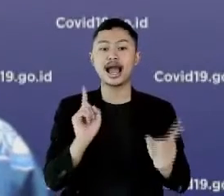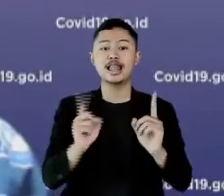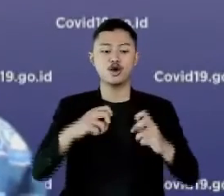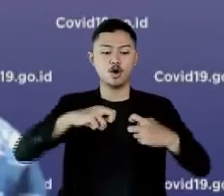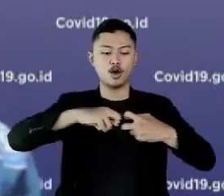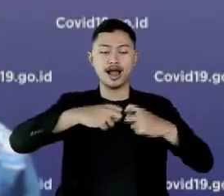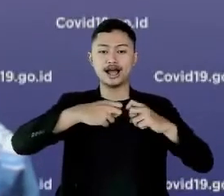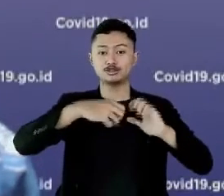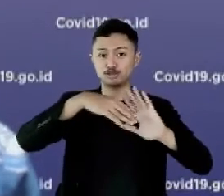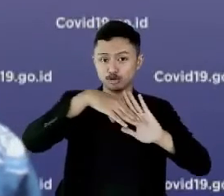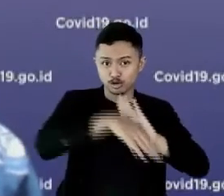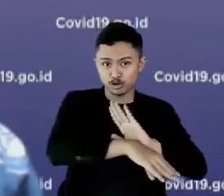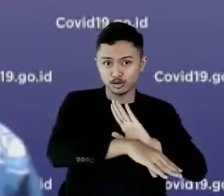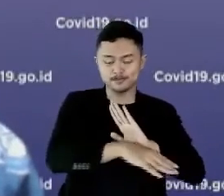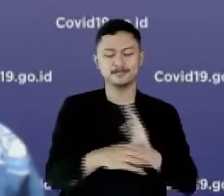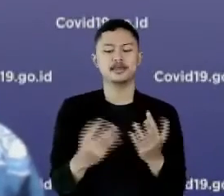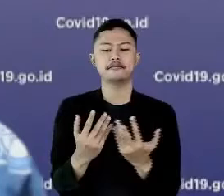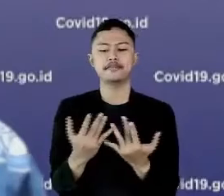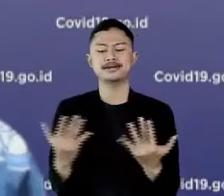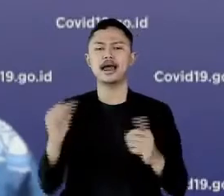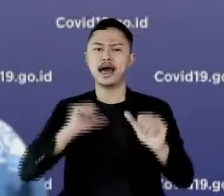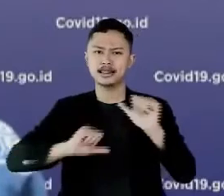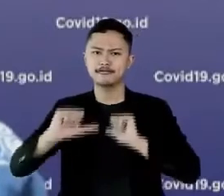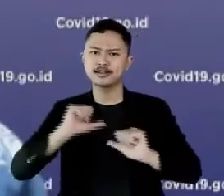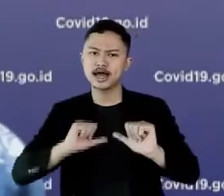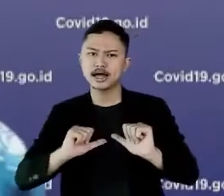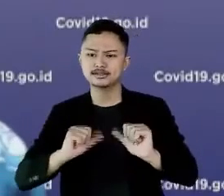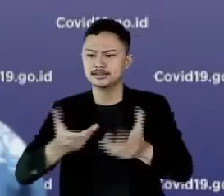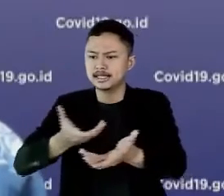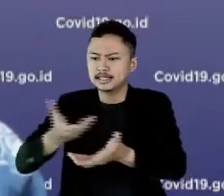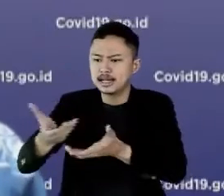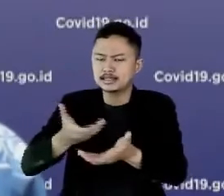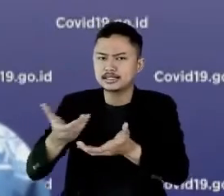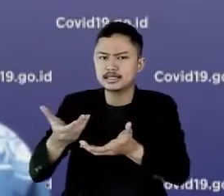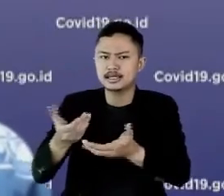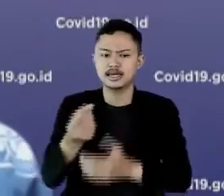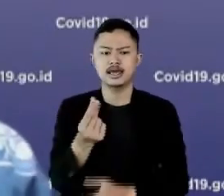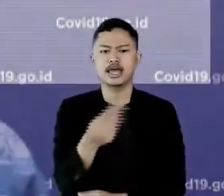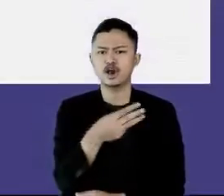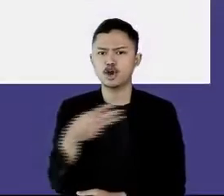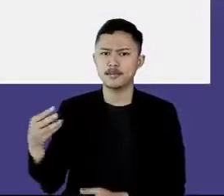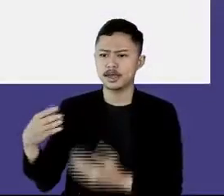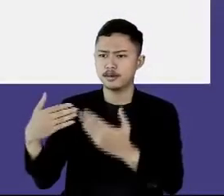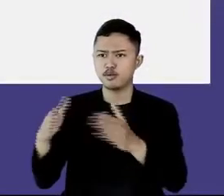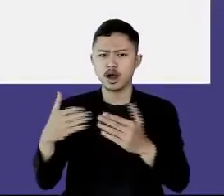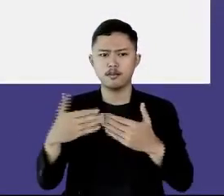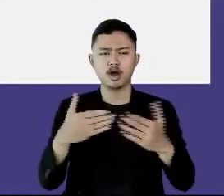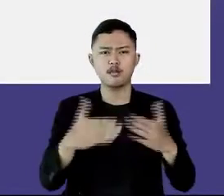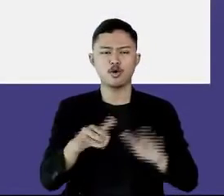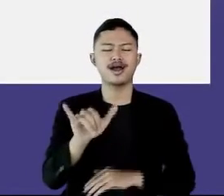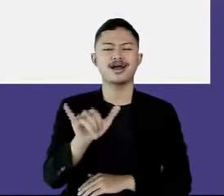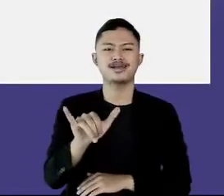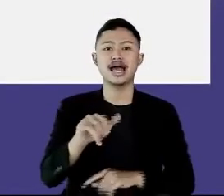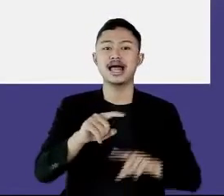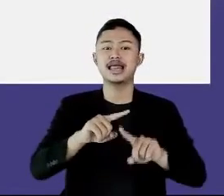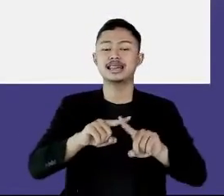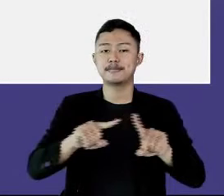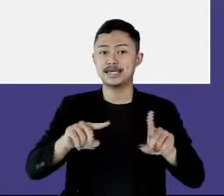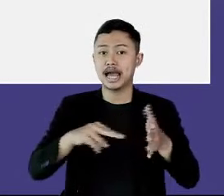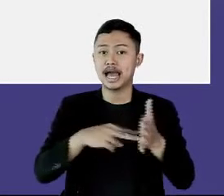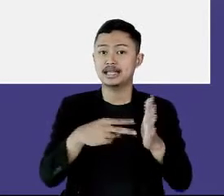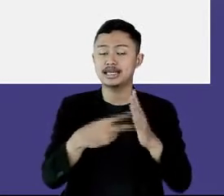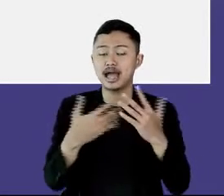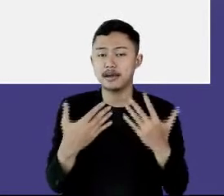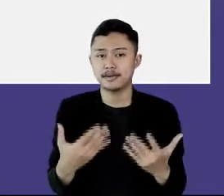turun, aktivitas sosial ekonomi, ya, mobilitas dibuka, ya, dilonggarkan. Nah, jadi